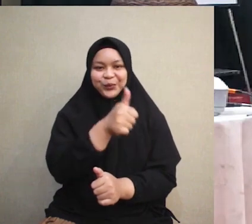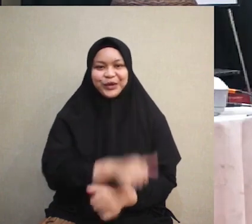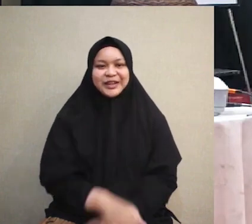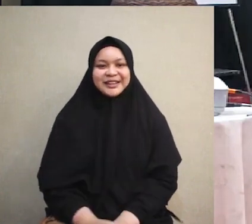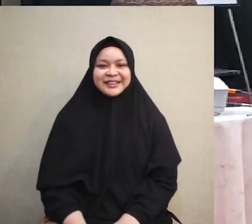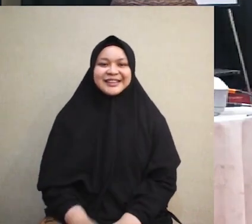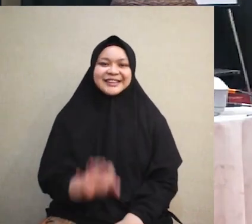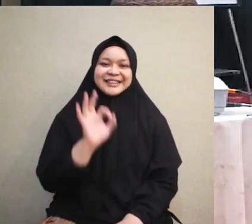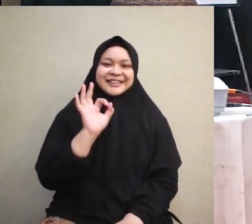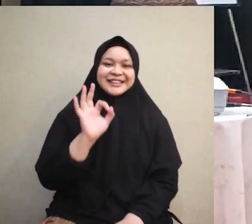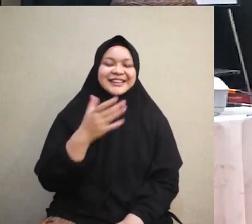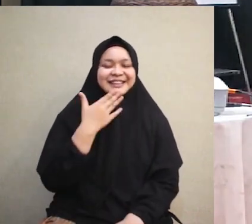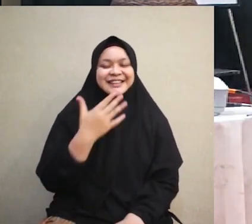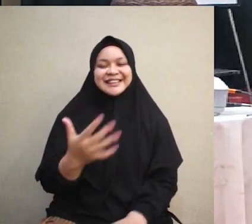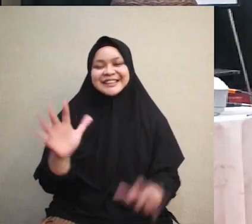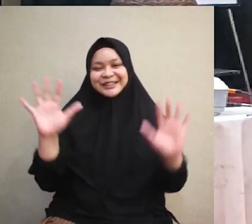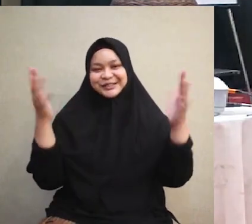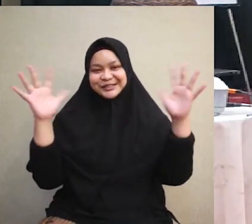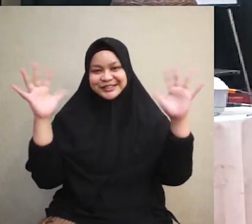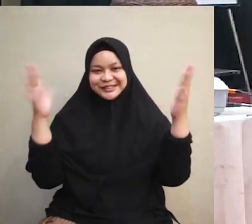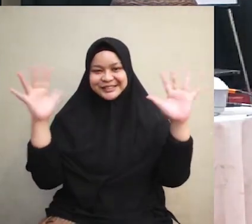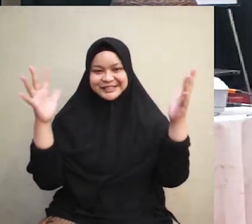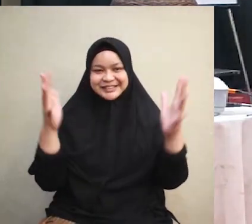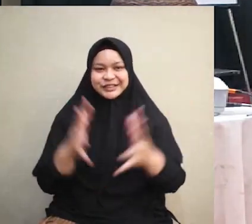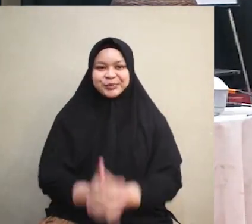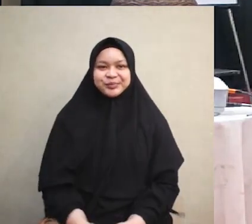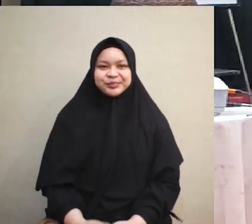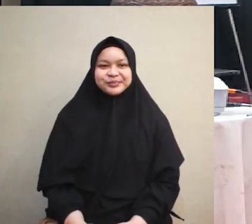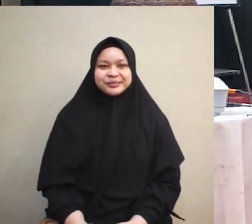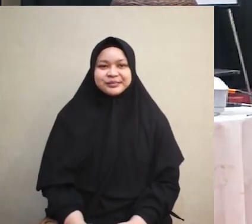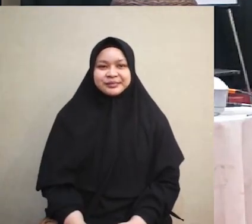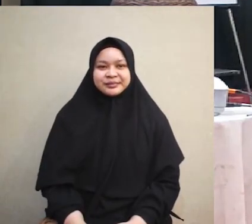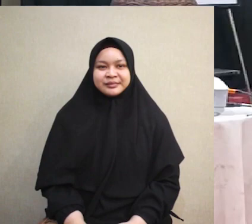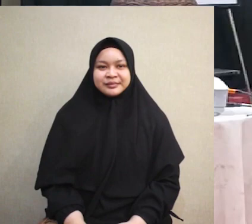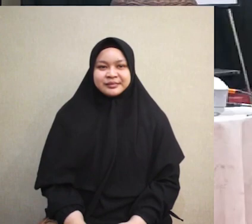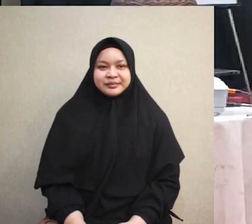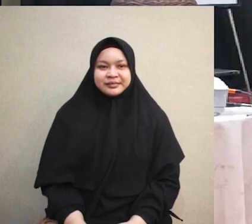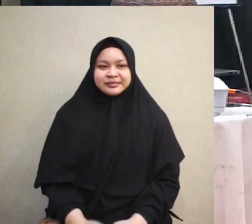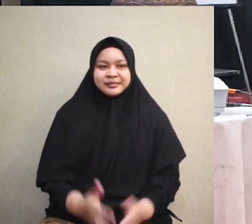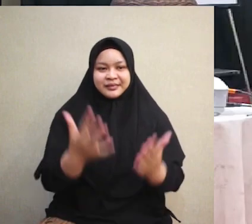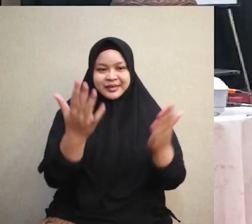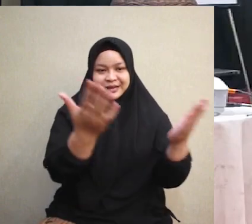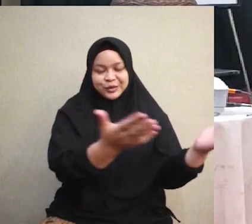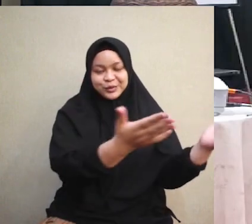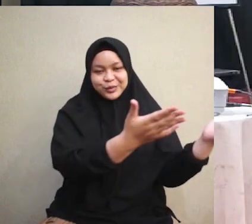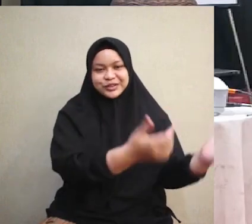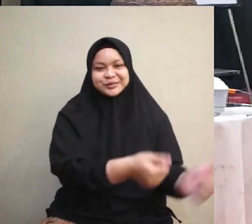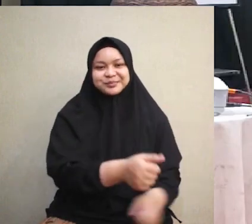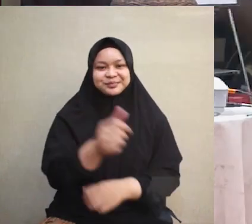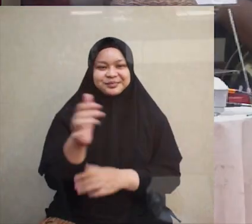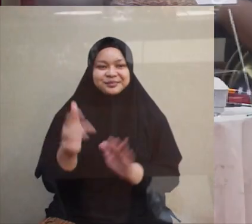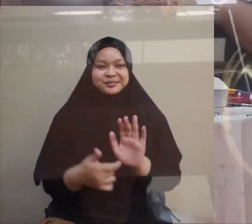Terima kasih buat kita semuanya Tepuk tangan buat kita semuanya jangan lupa untuk Mas Joni